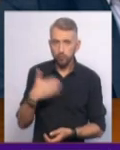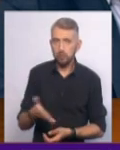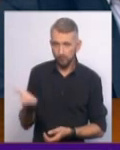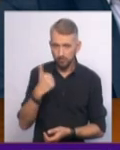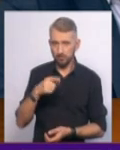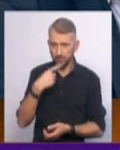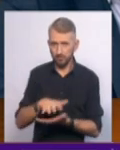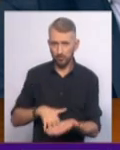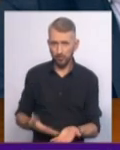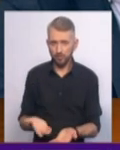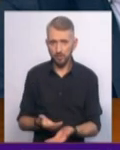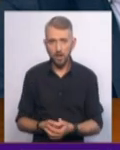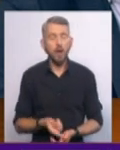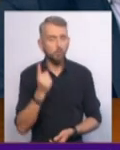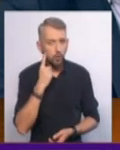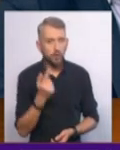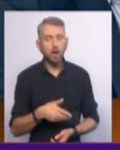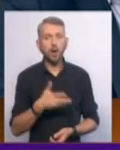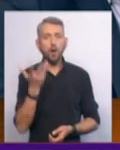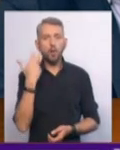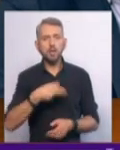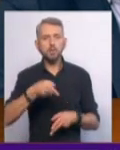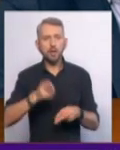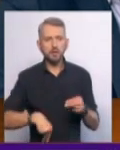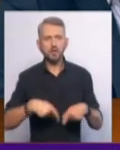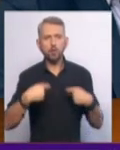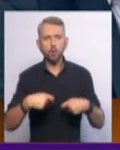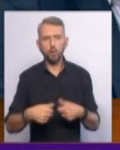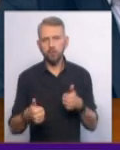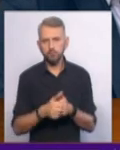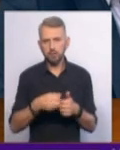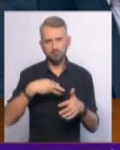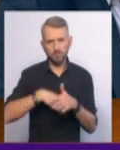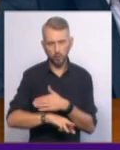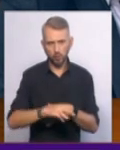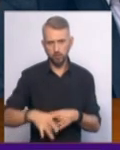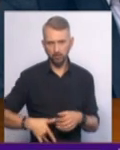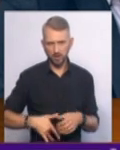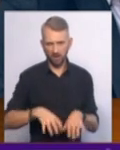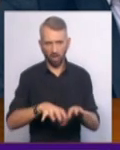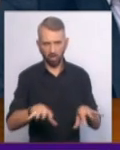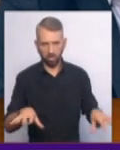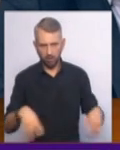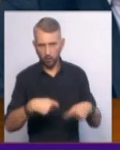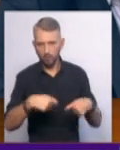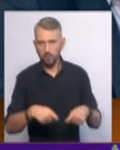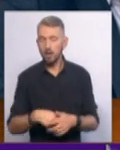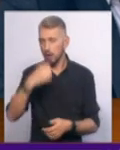Почули. Коли прекратиться торговля коло метро Печерське на вулиці? Так, дуже дякуємо за